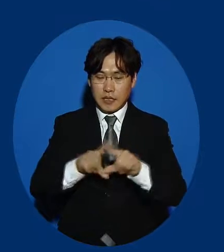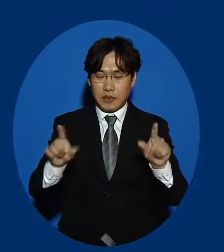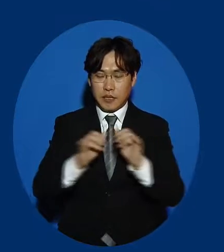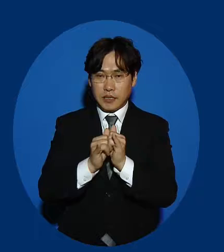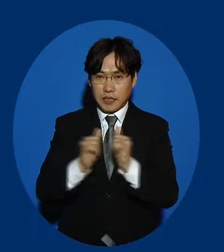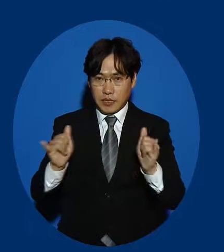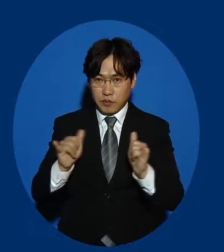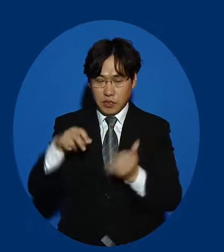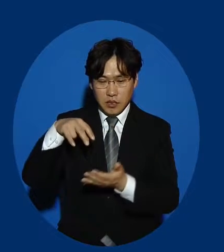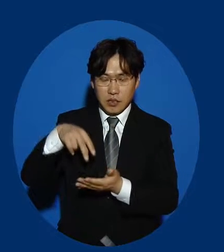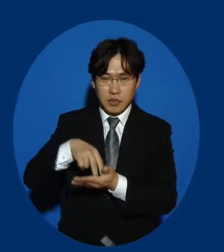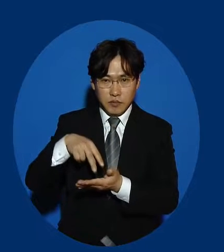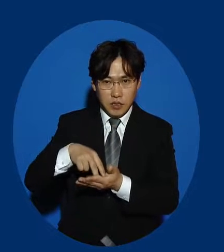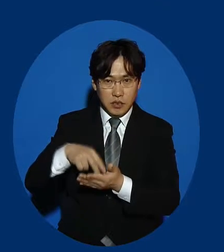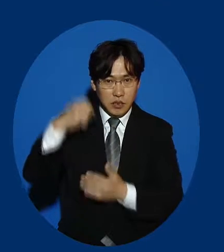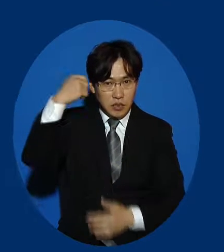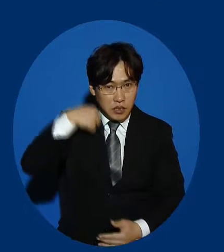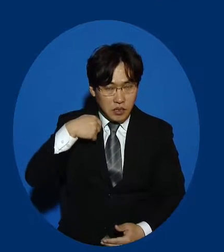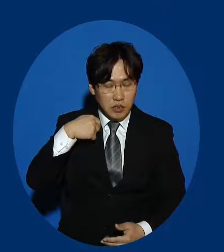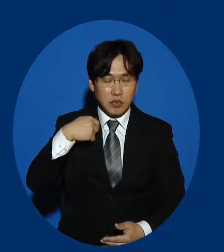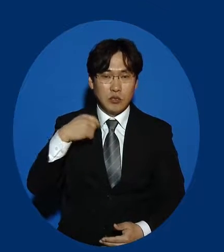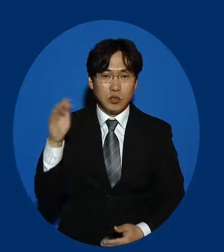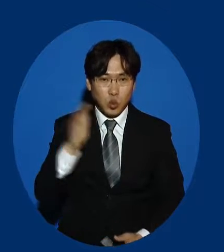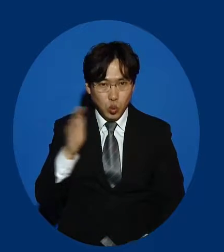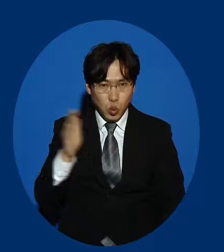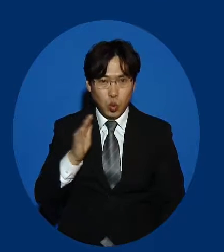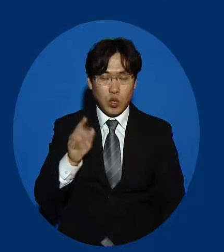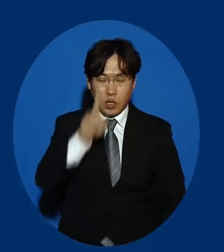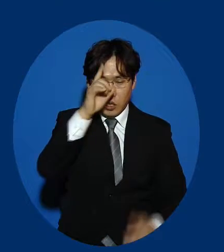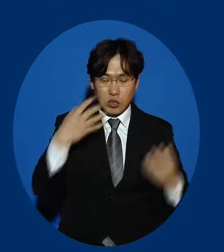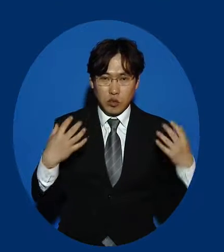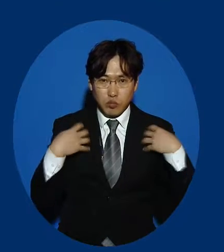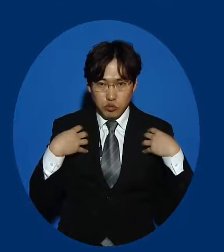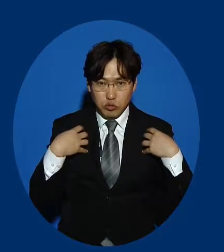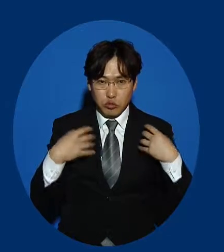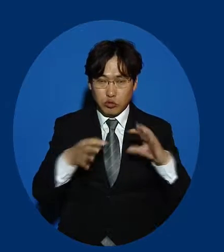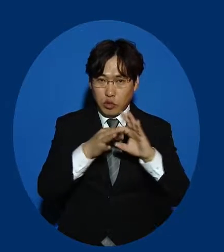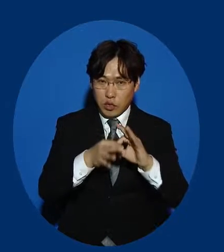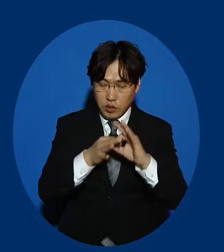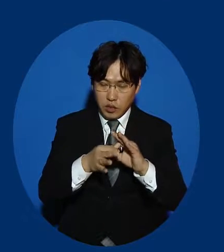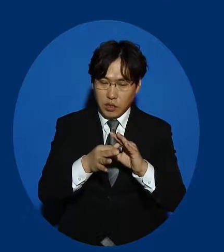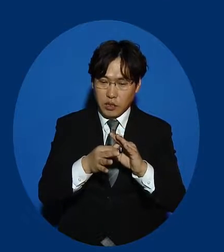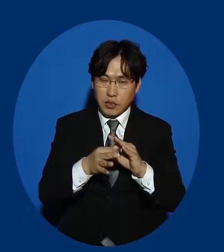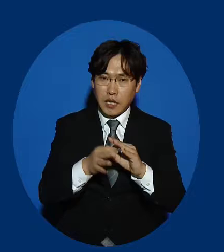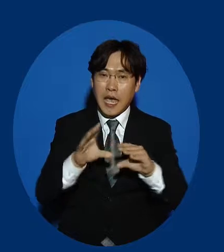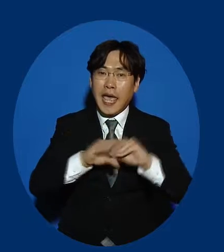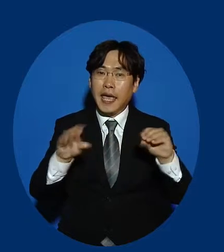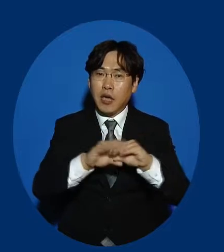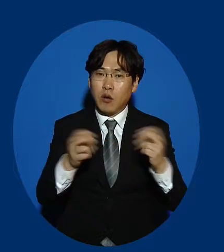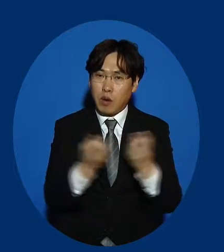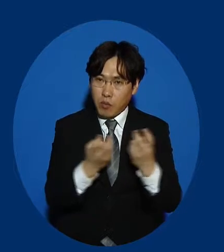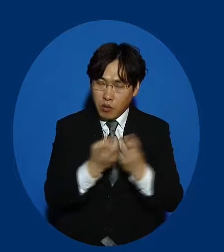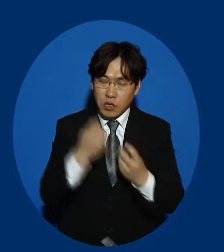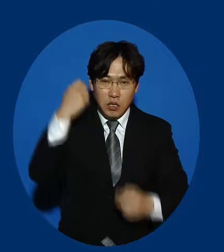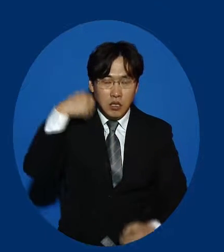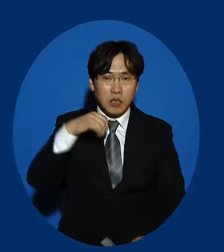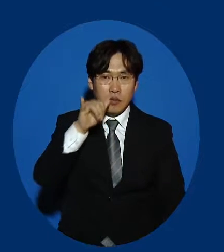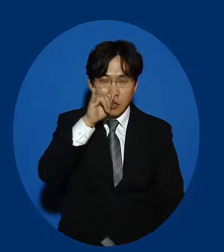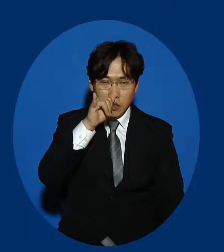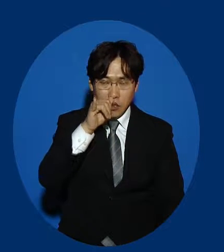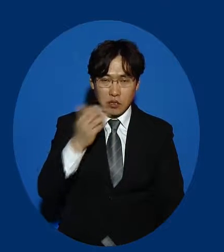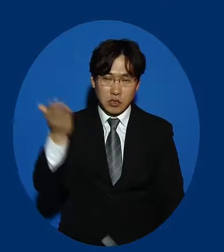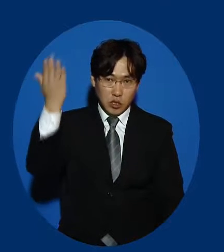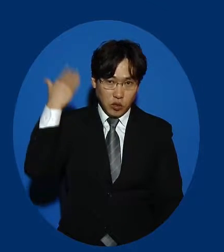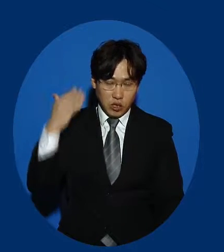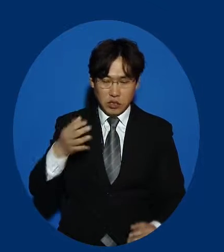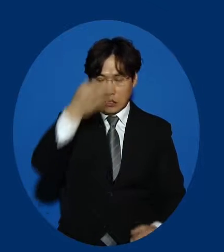느끼는 수준과 기업이 느끼는 수준, 그다음 정부가 이 느끼는 수준이 있는데 그 동안에는